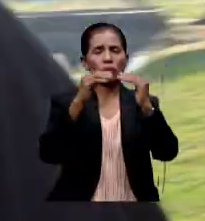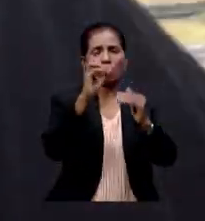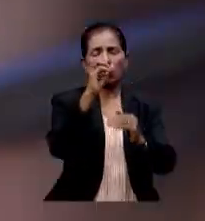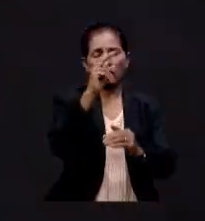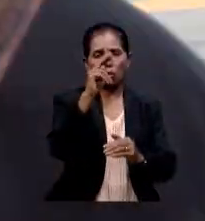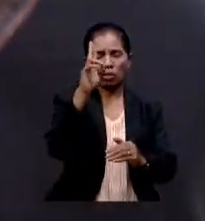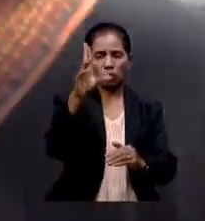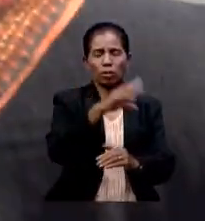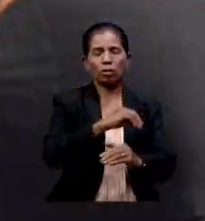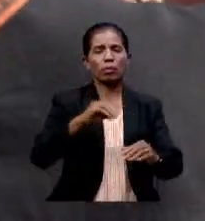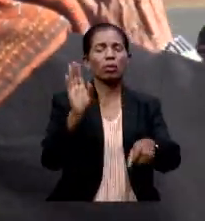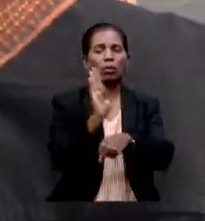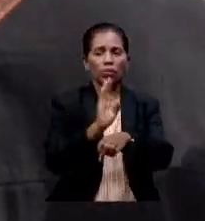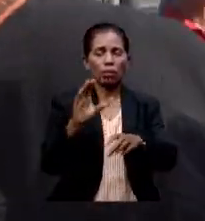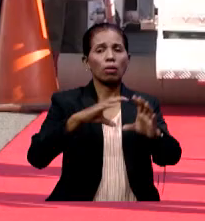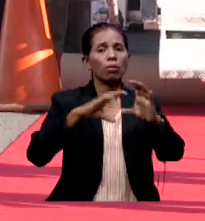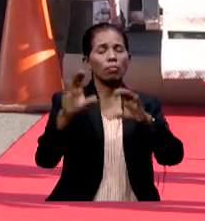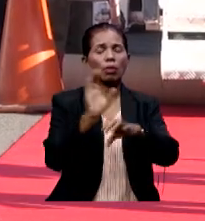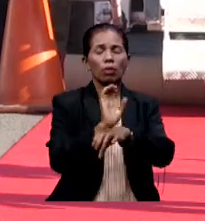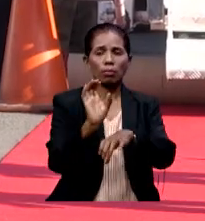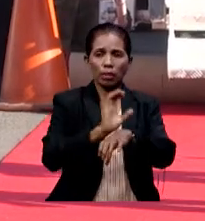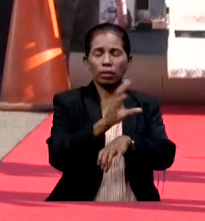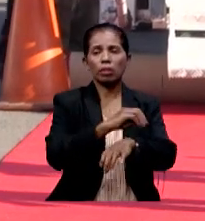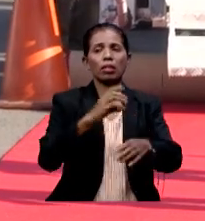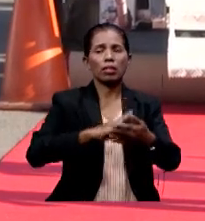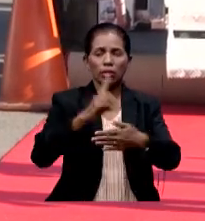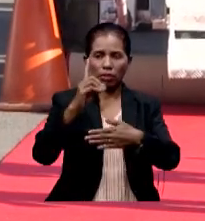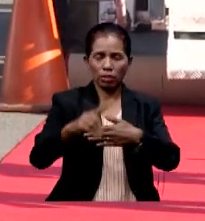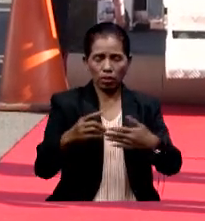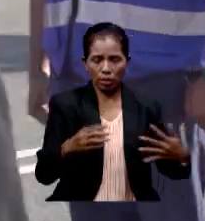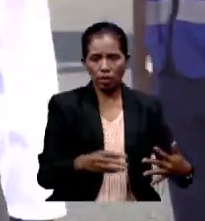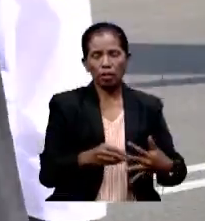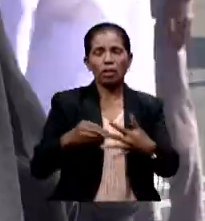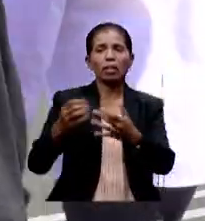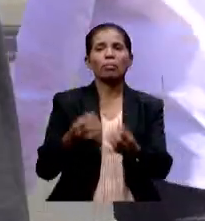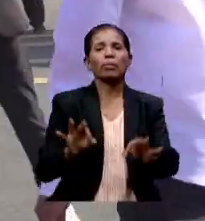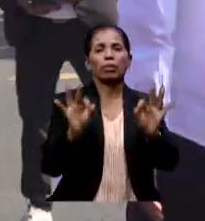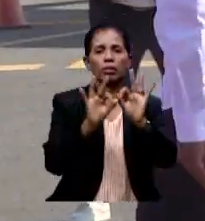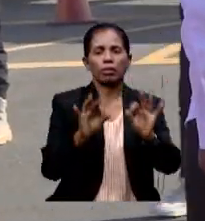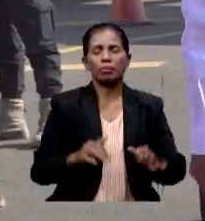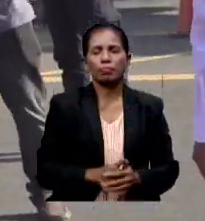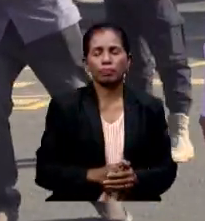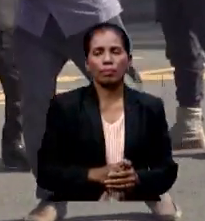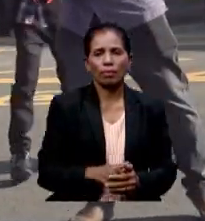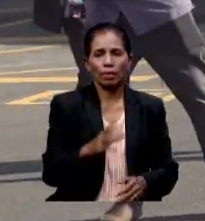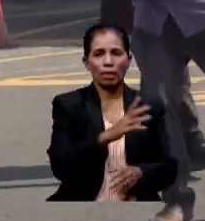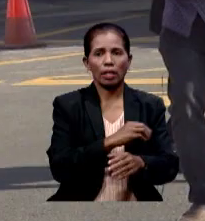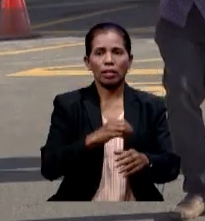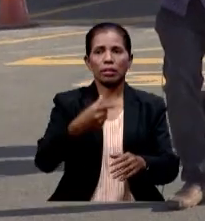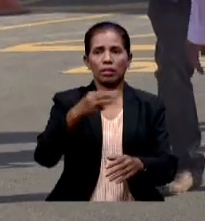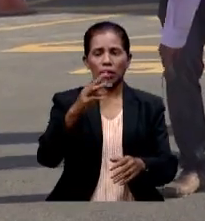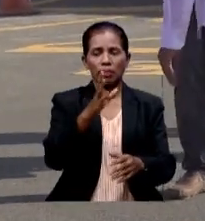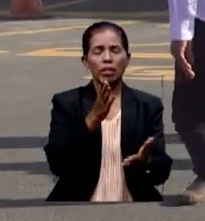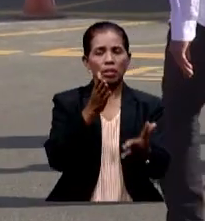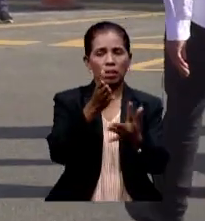ba komersio no desenvolvimento INB se saimos orador principal. Ia komunikado in prensa ne BGMN Asesa